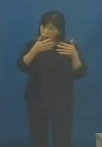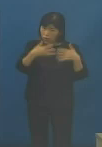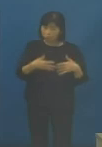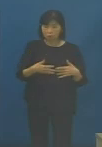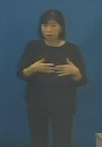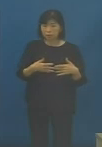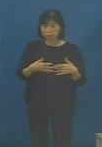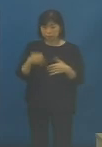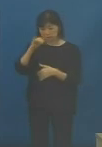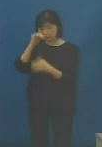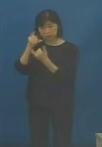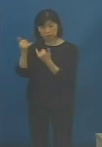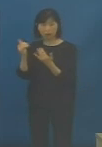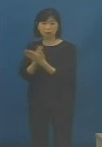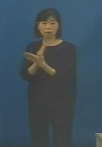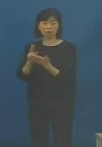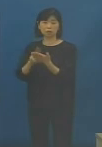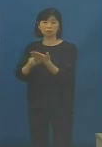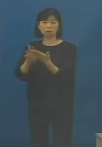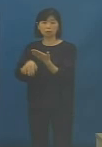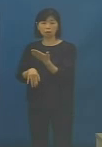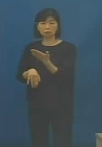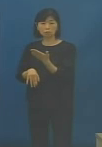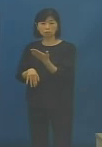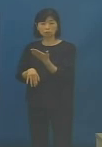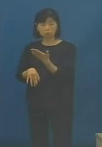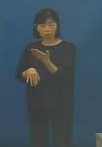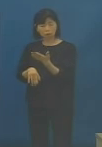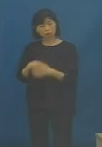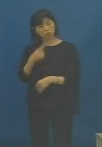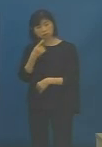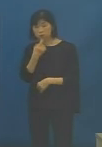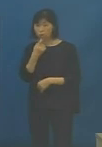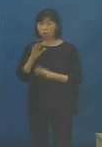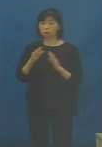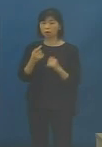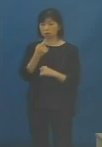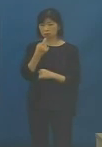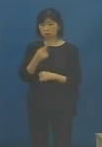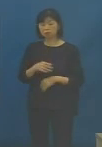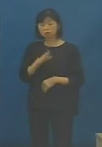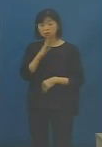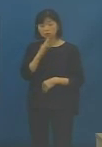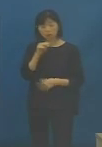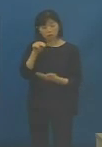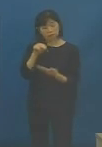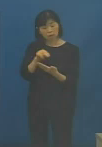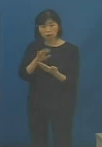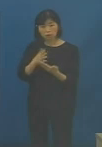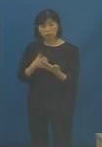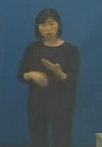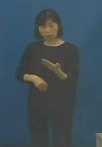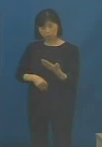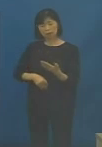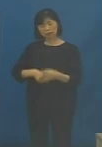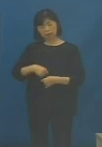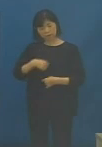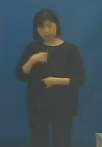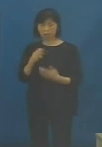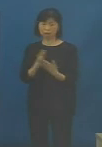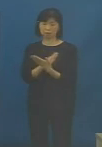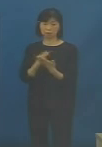これがそんな疑問があるように僕はちょっと思えなかったですね。現物も拝見しましたけれども、妥当な判断だと思います